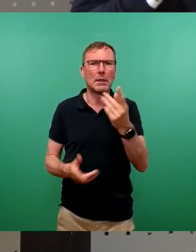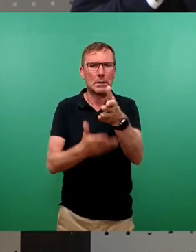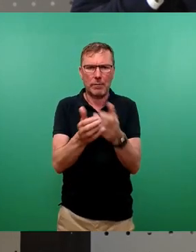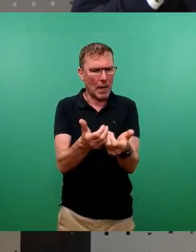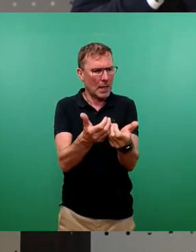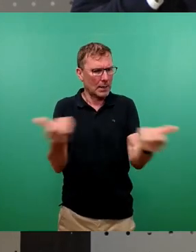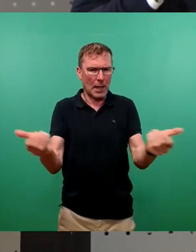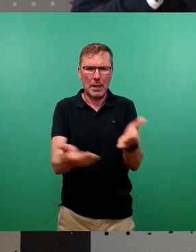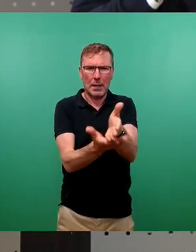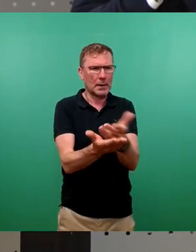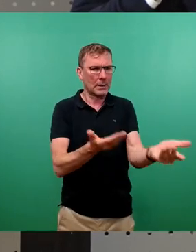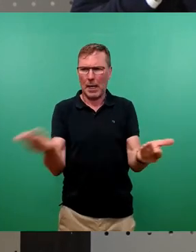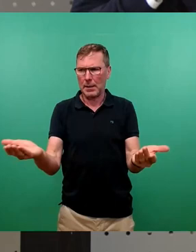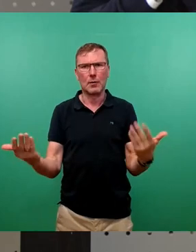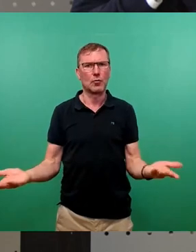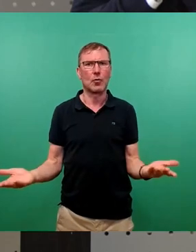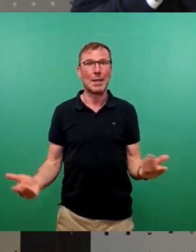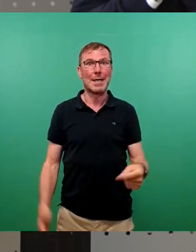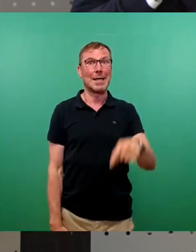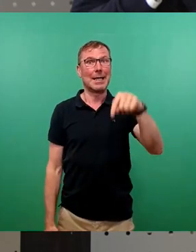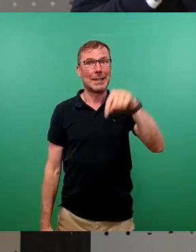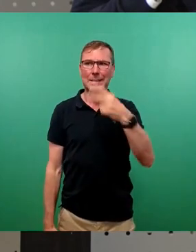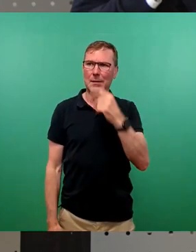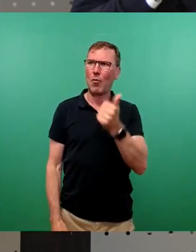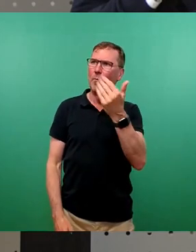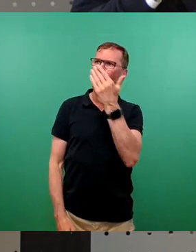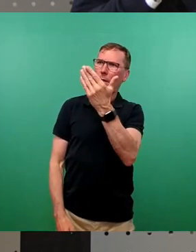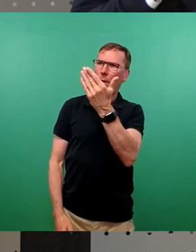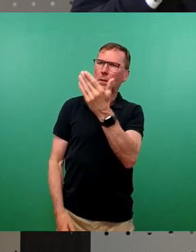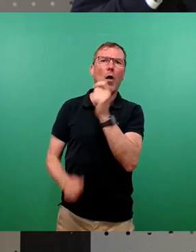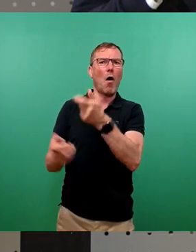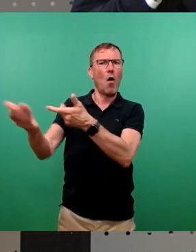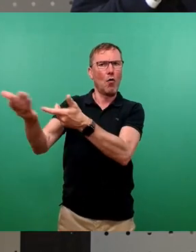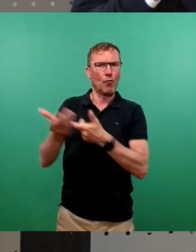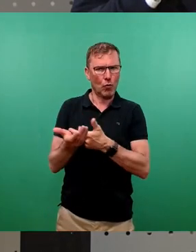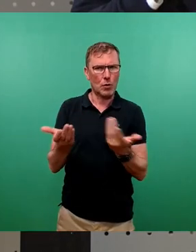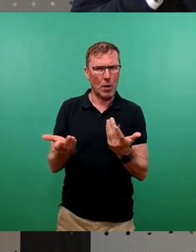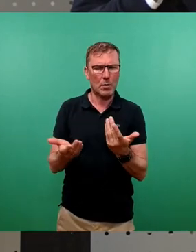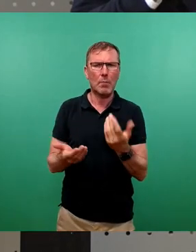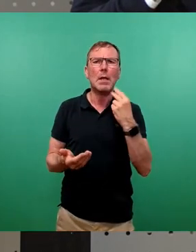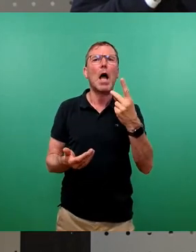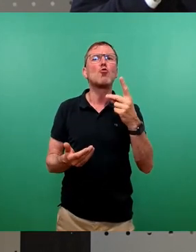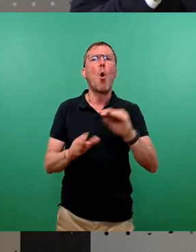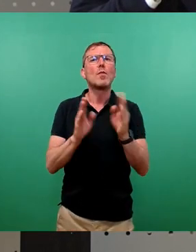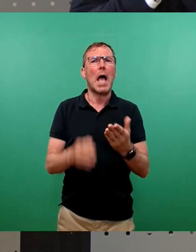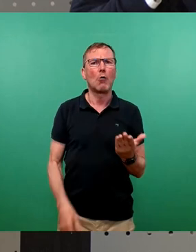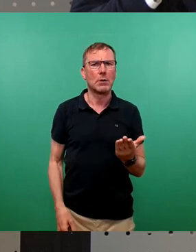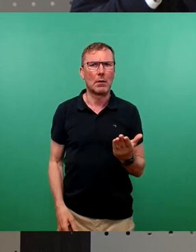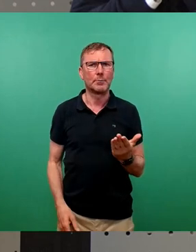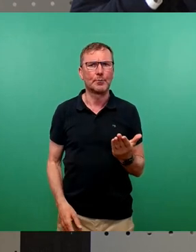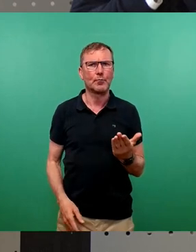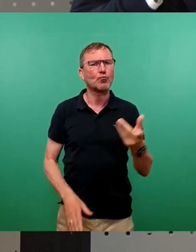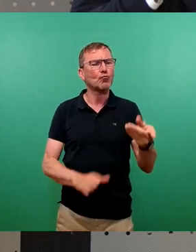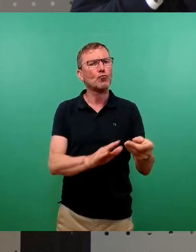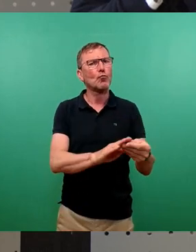geteilt ist. So, und jetzt sehen wir den Oberbürgermeister, der uns einen Vorschlag macht mit Herrn Donhauser, der unterstützt